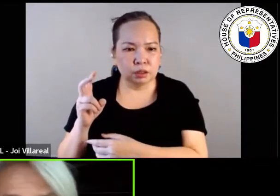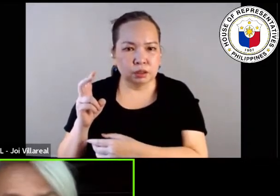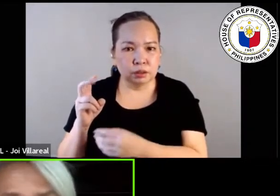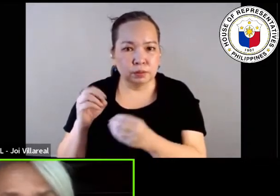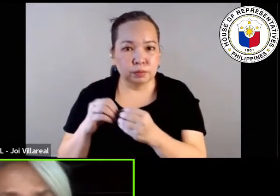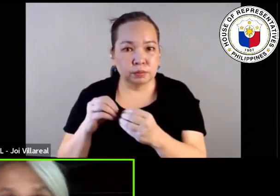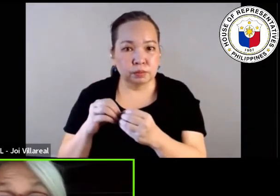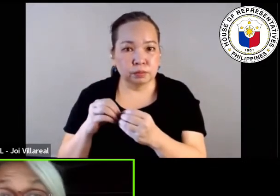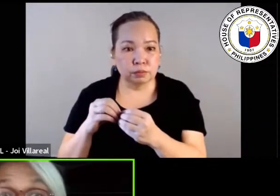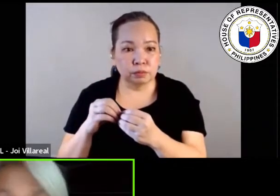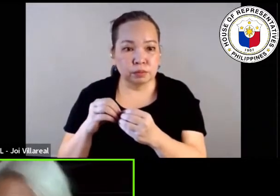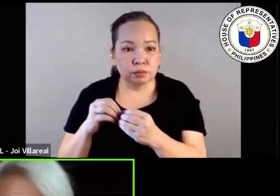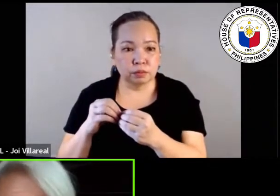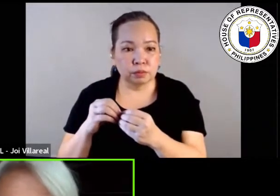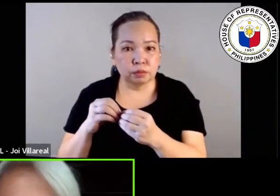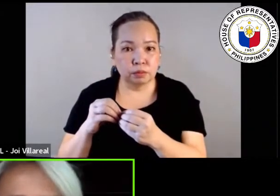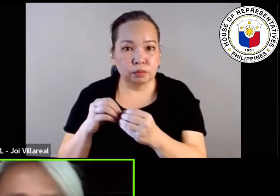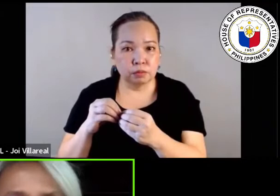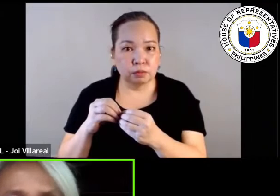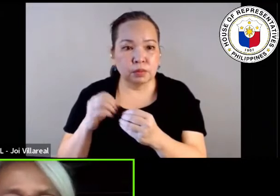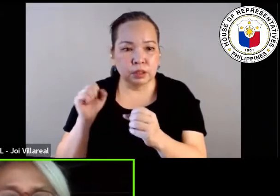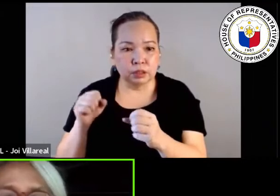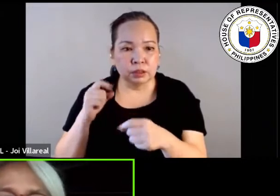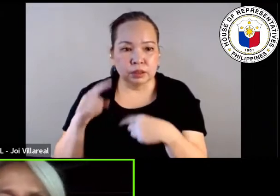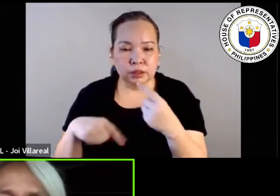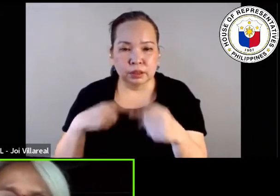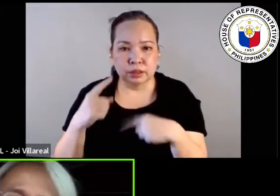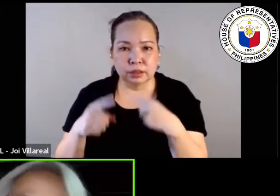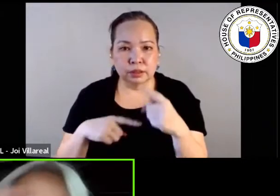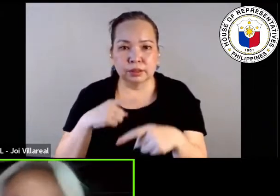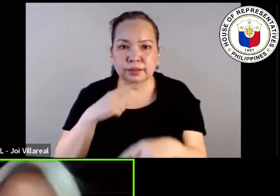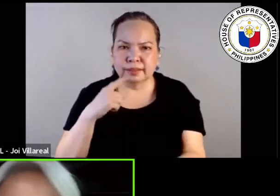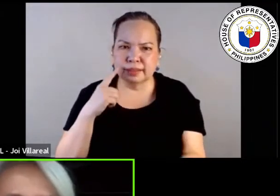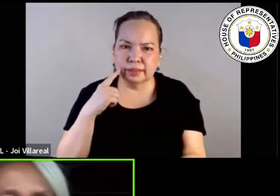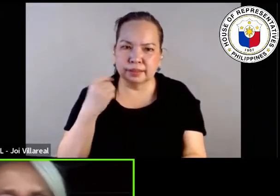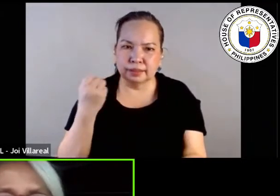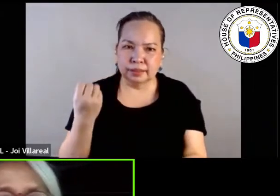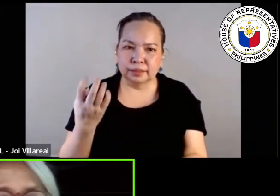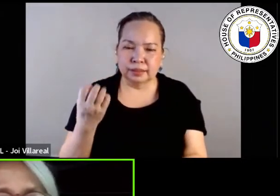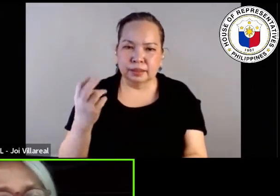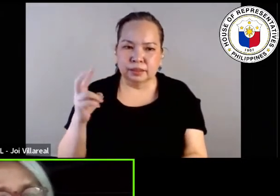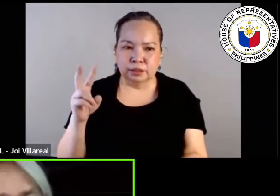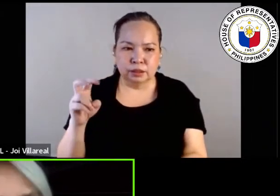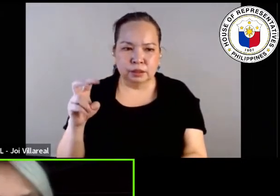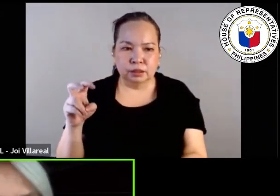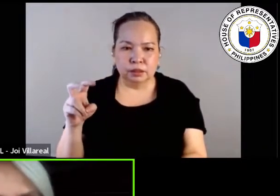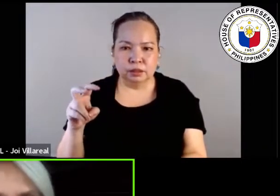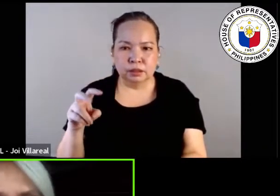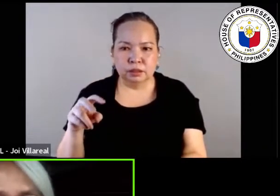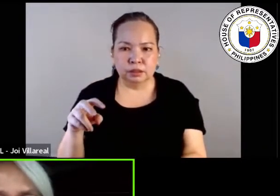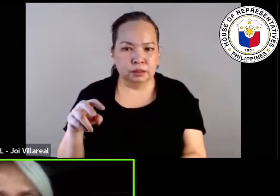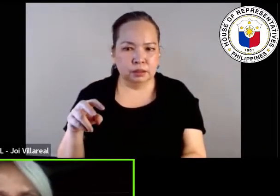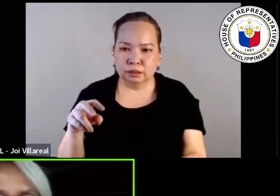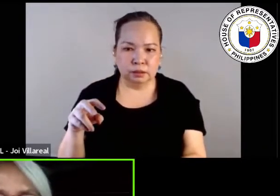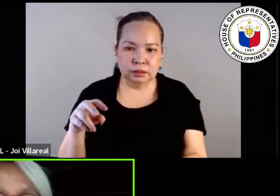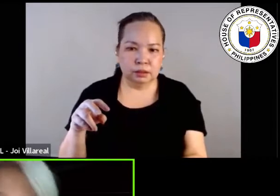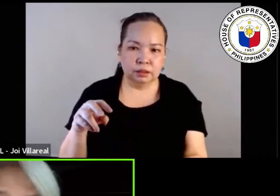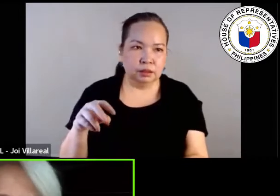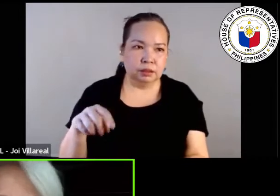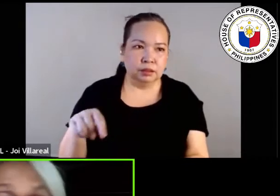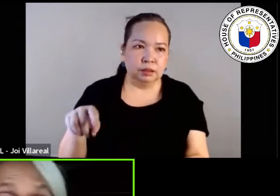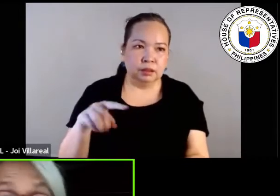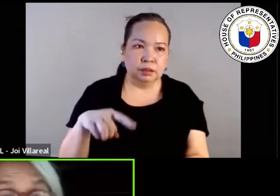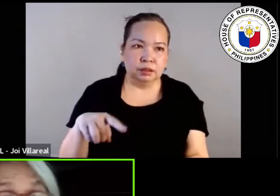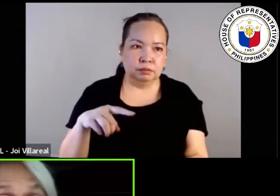deaf na learners, mga nagsisenyas po ito. So, sa kabuuan, medyo mahina po ang datos